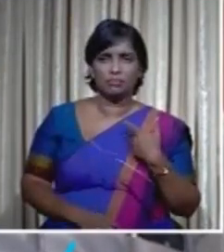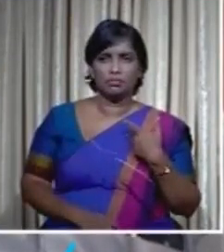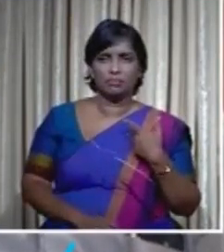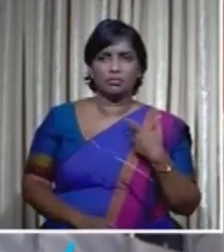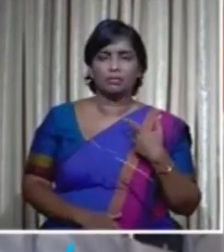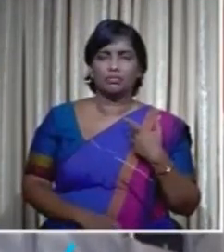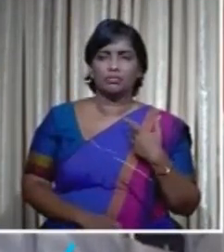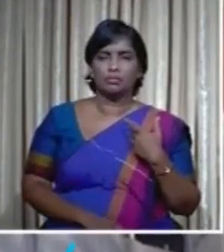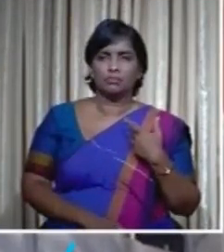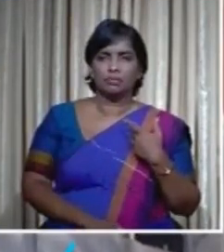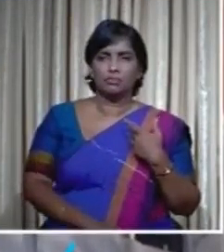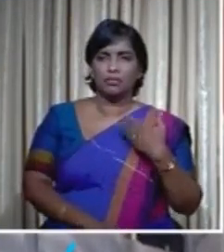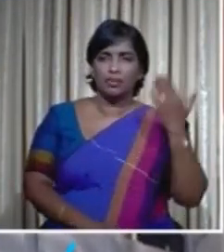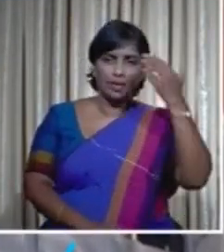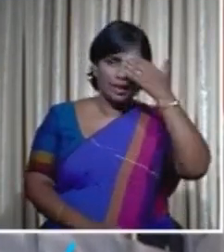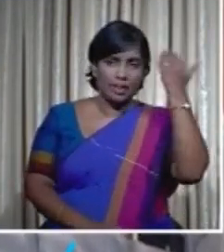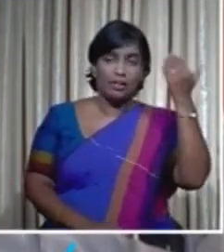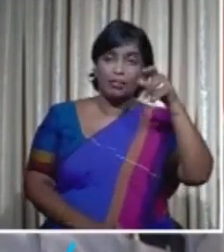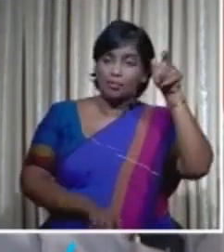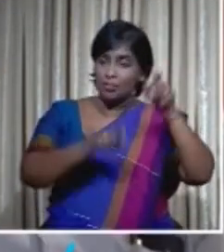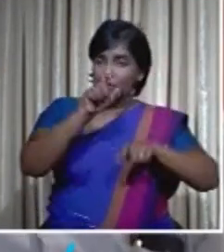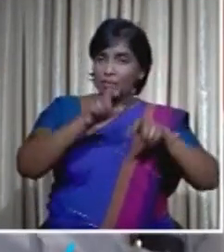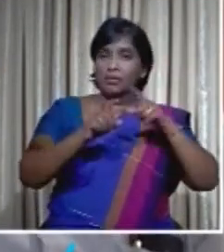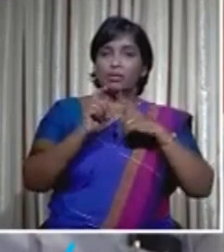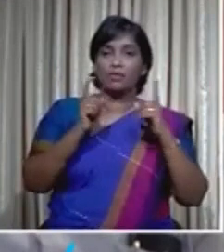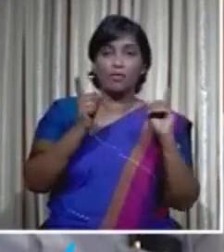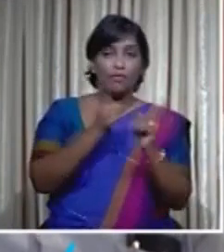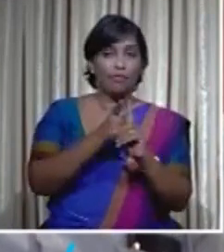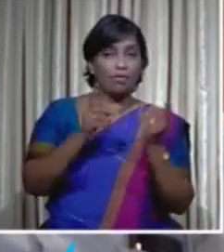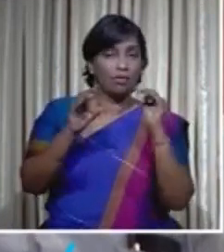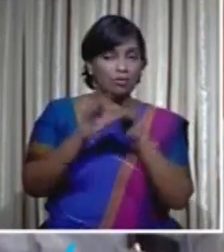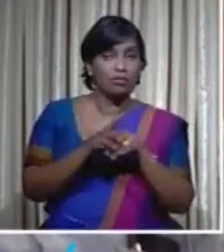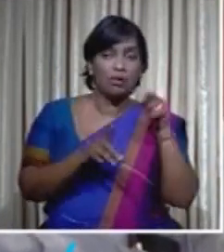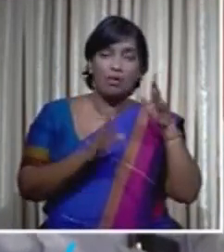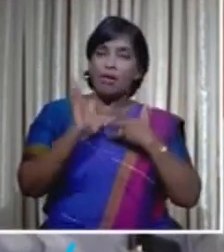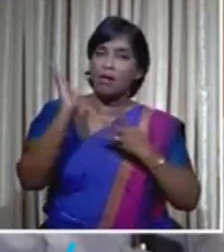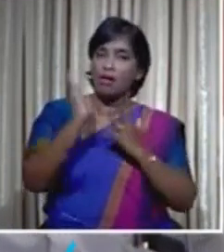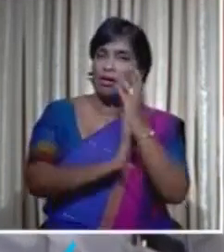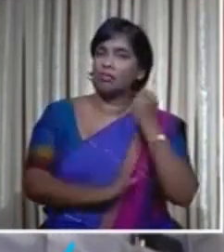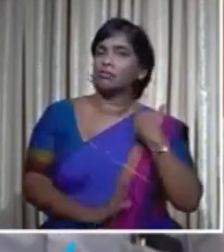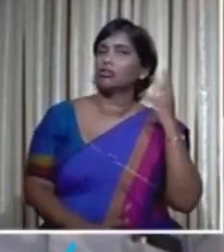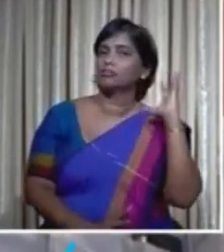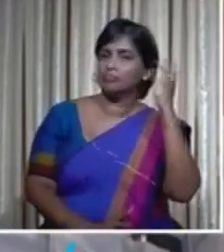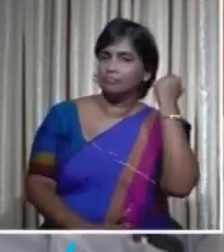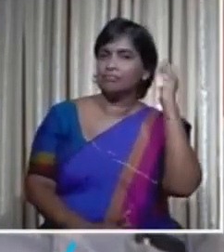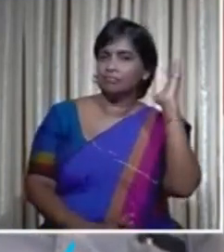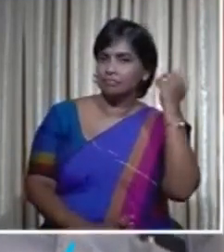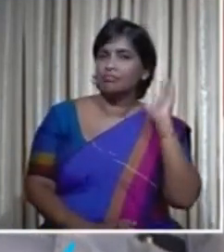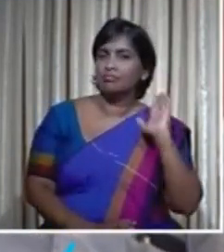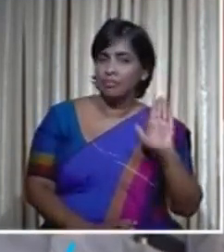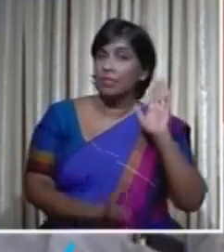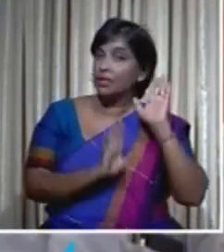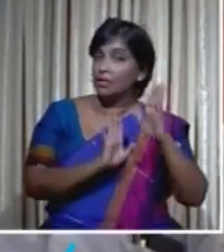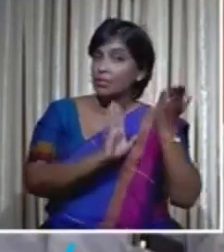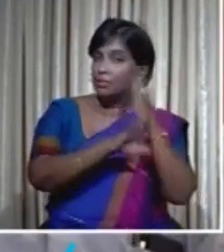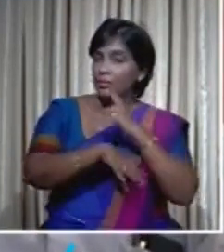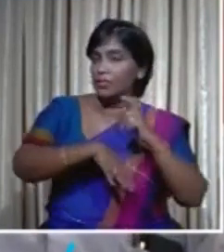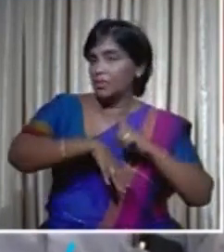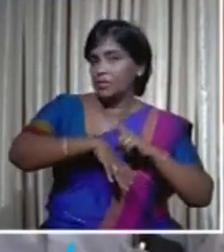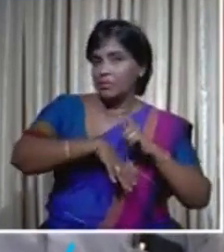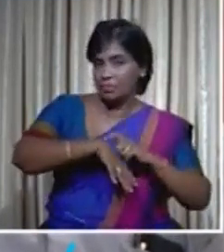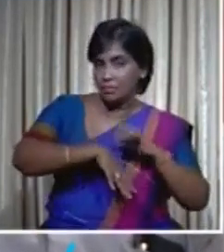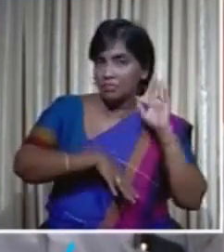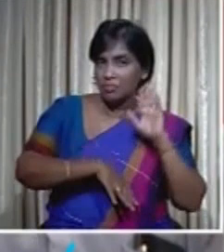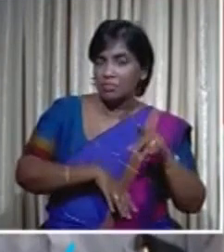அவர்கள் போராடி இருந்தார்கள். தங்கள் உரிமைக்காக போராடிய அவர்களுடைய அந்த போராட்ட காலத்திலே நீங்கள் அரசாங்கத்தினால் நீங்கள்